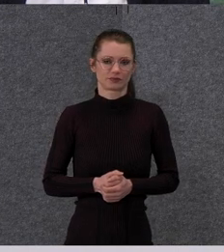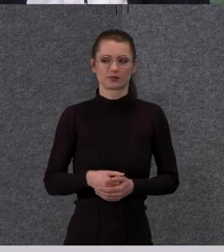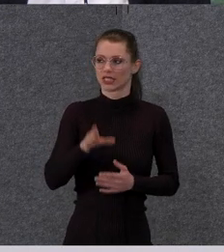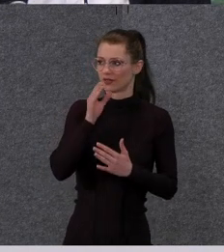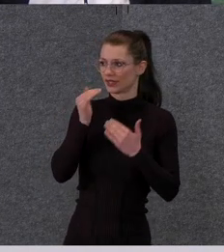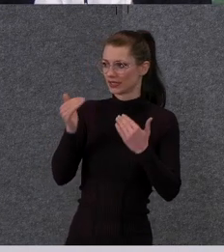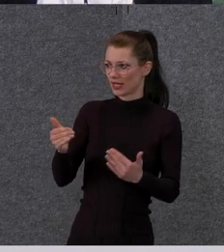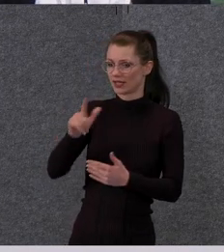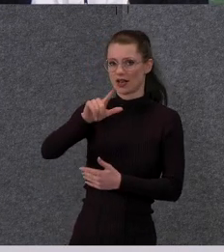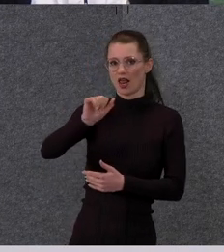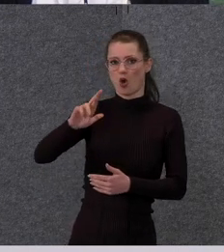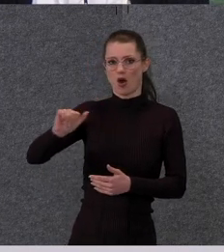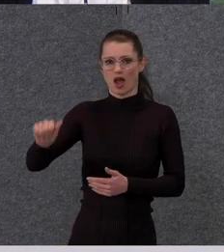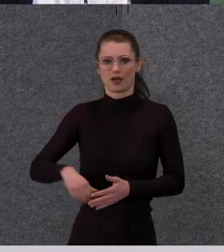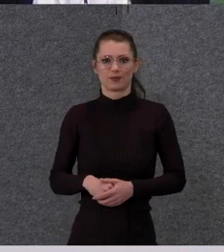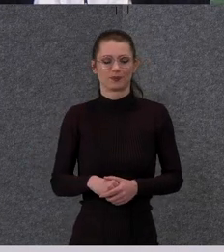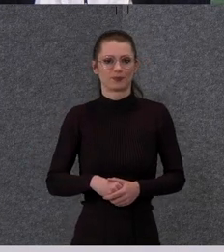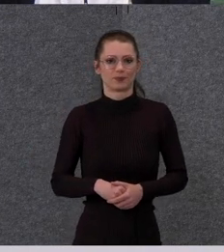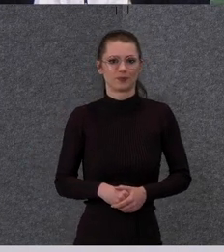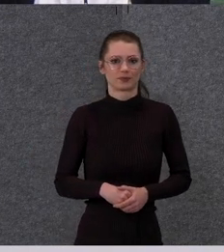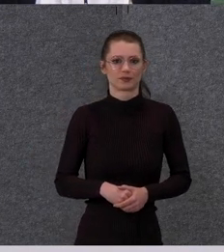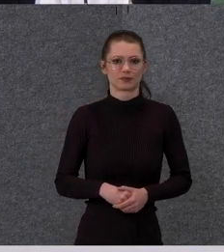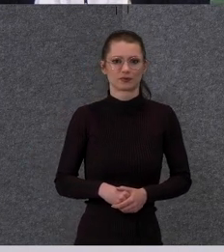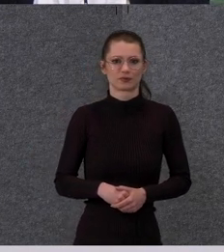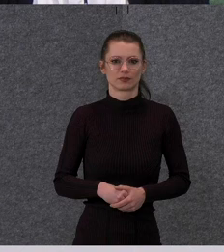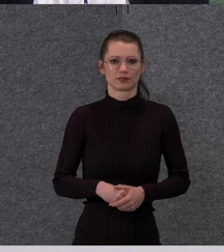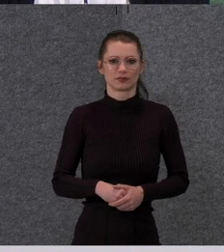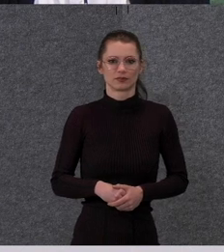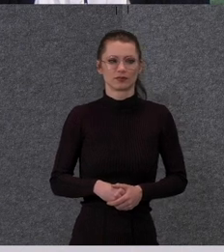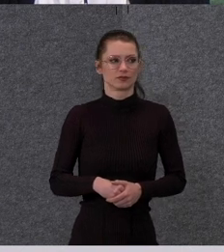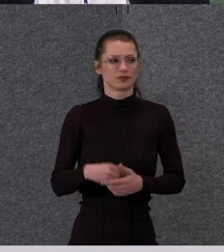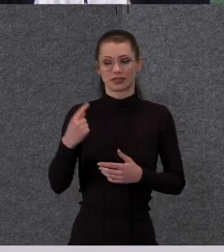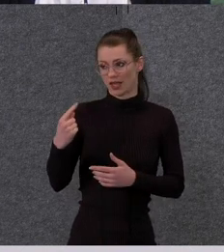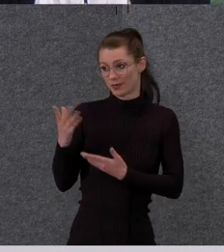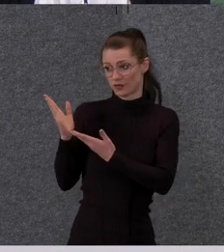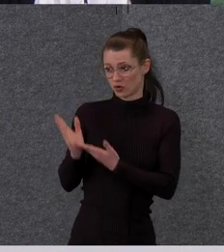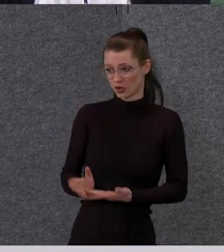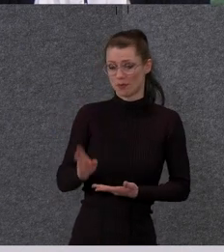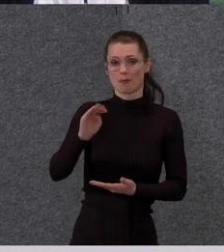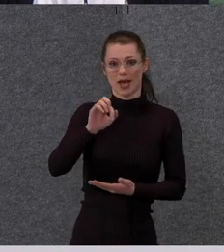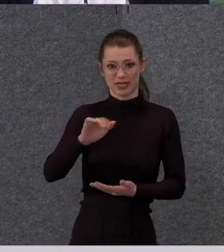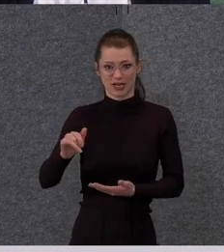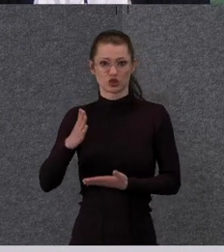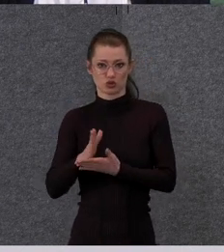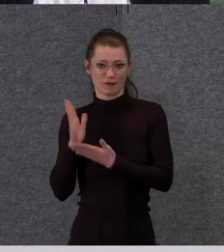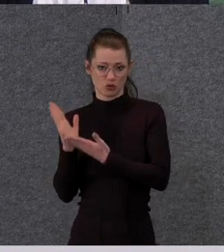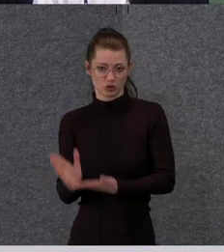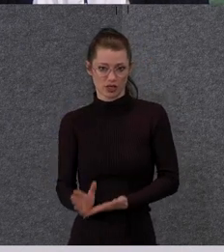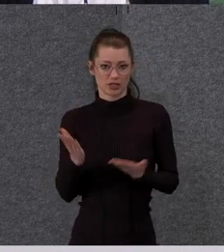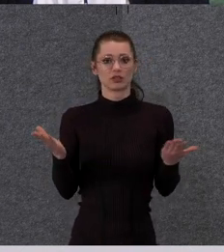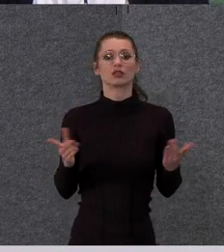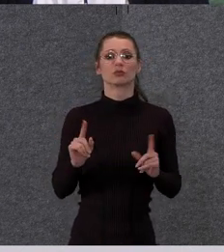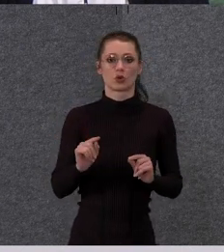Vielen Dank, Laura. Damit, nachdem du dich auch vorgestellt hast und Maria sich bereits vorgestellt hatte, möchten